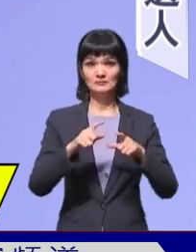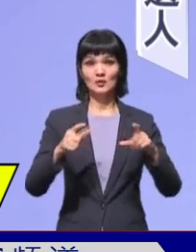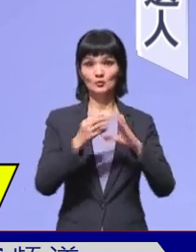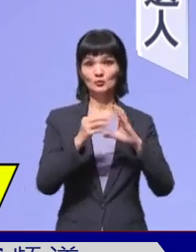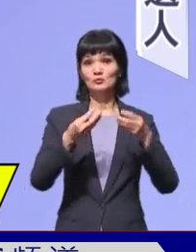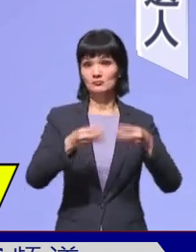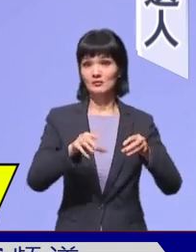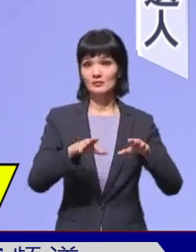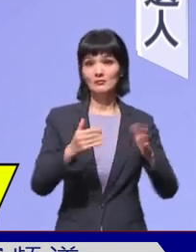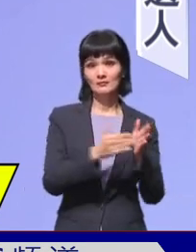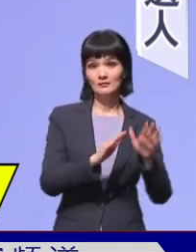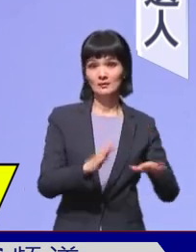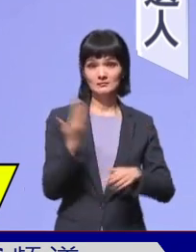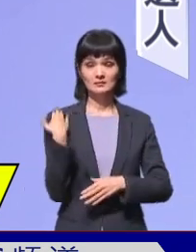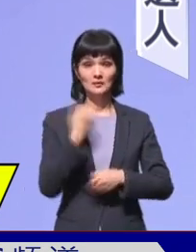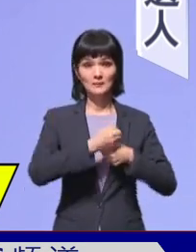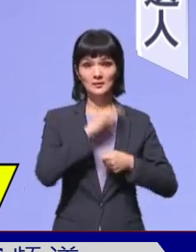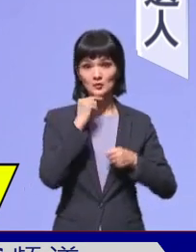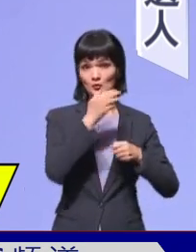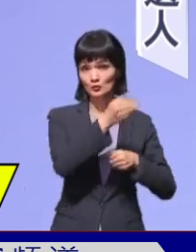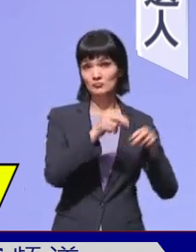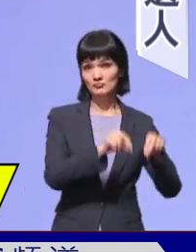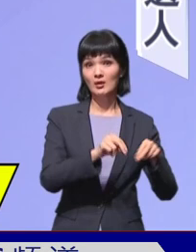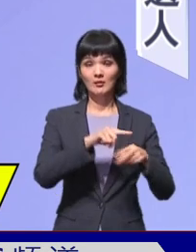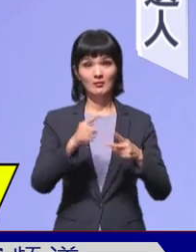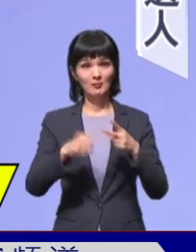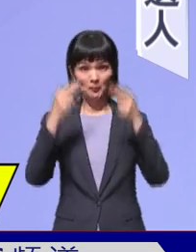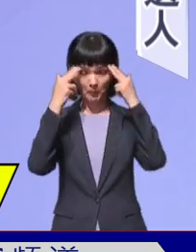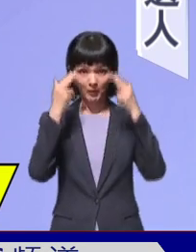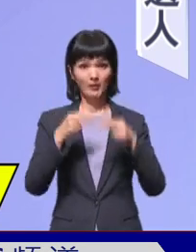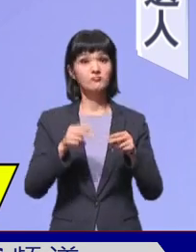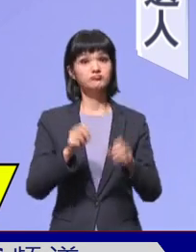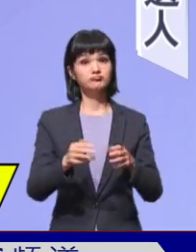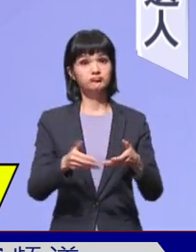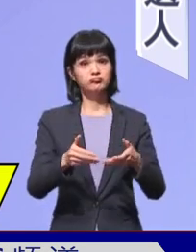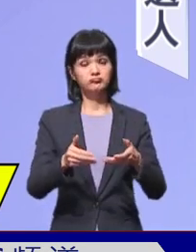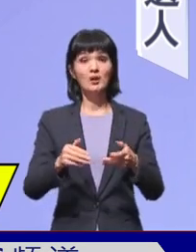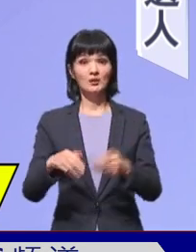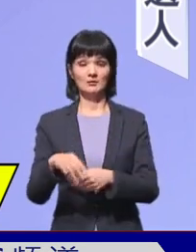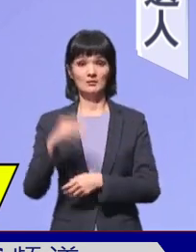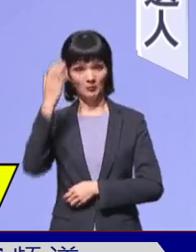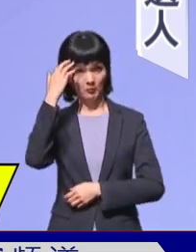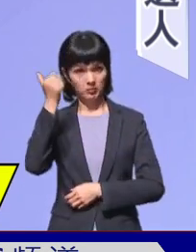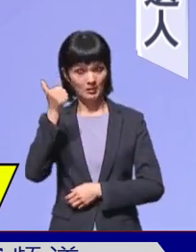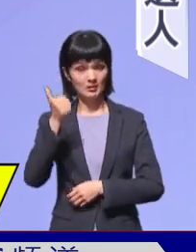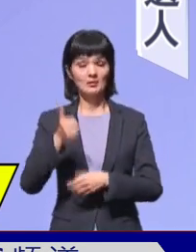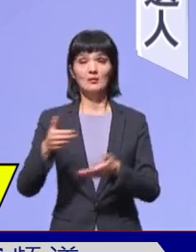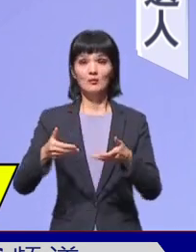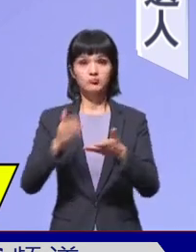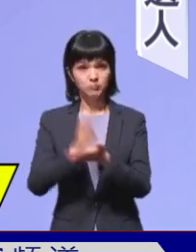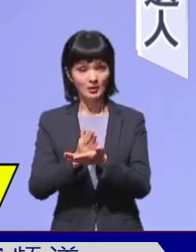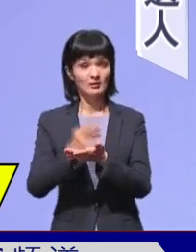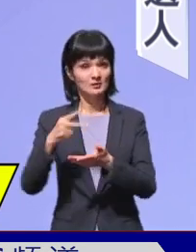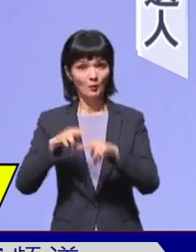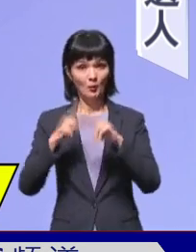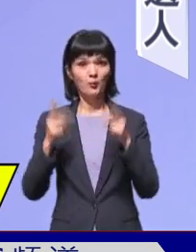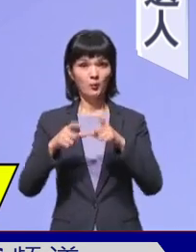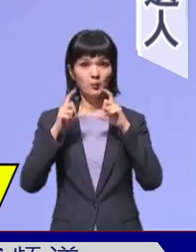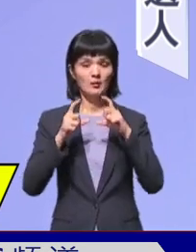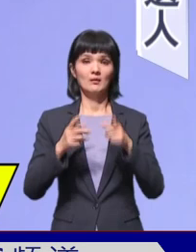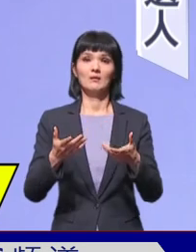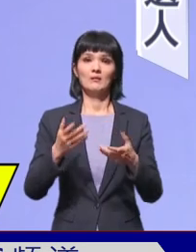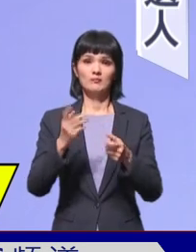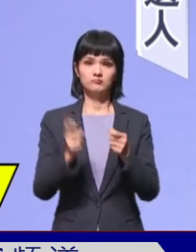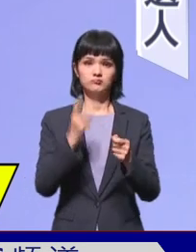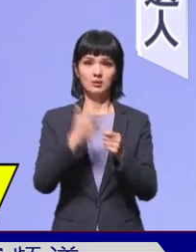经马英九签约、郝龙斌新建、柯文哲停工再复工，中间经过了17年。柯